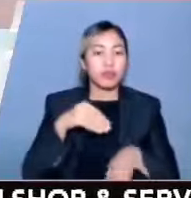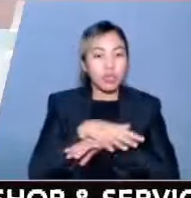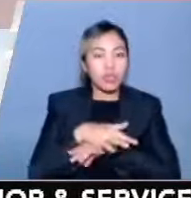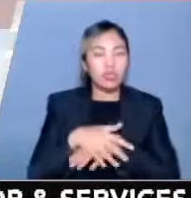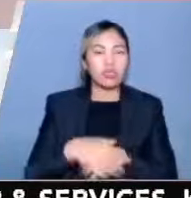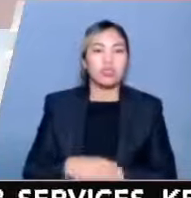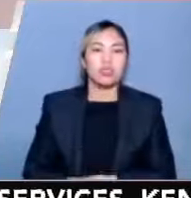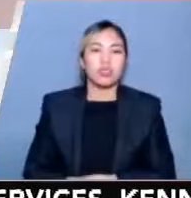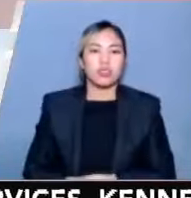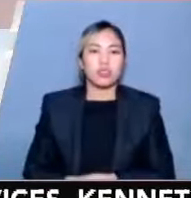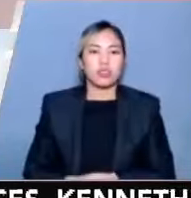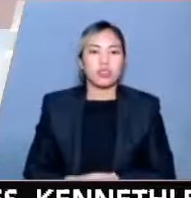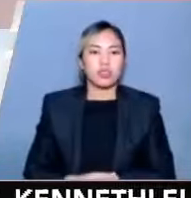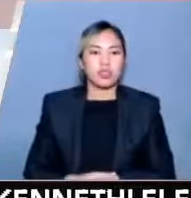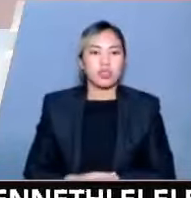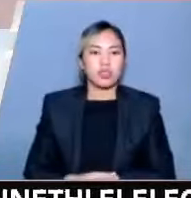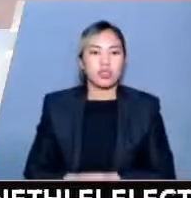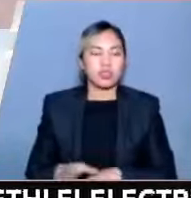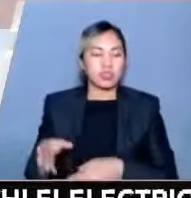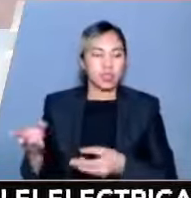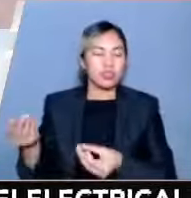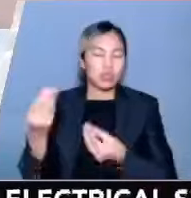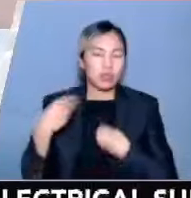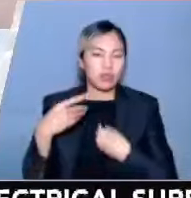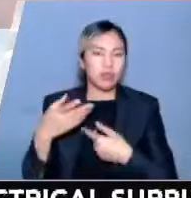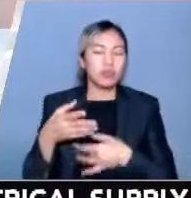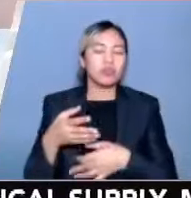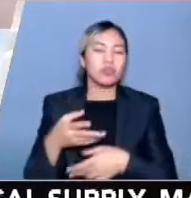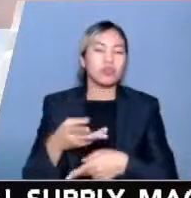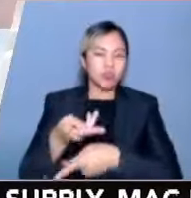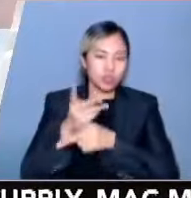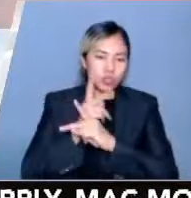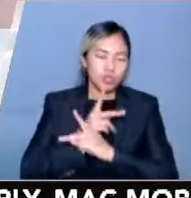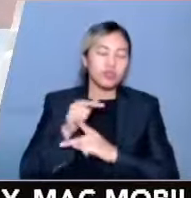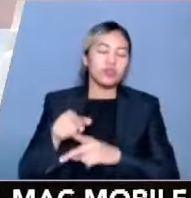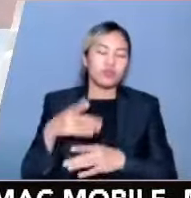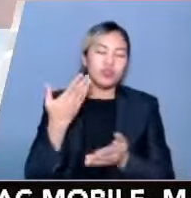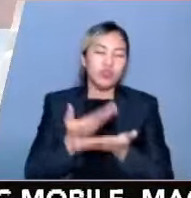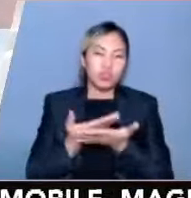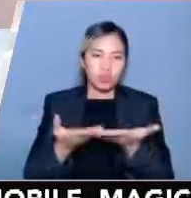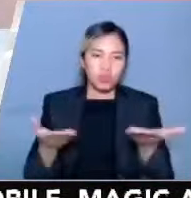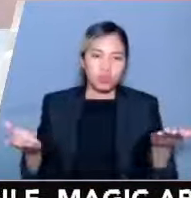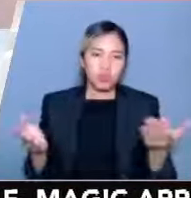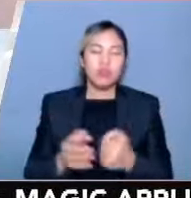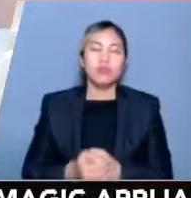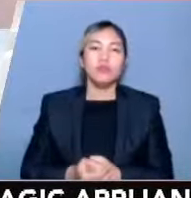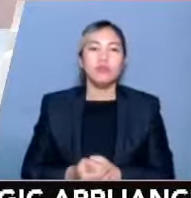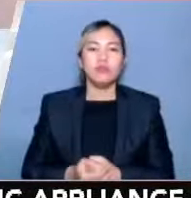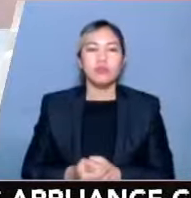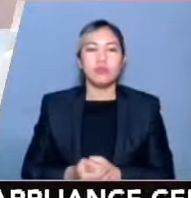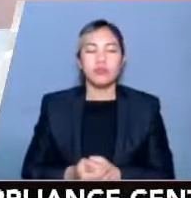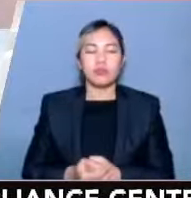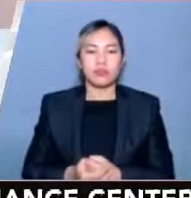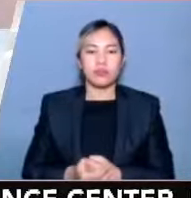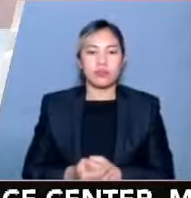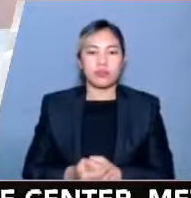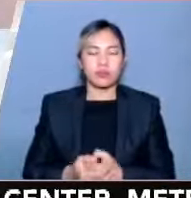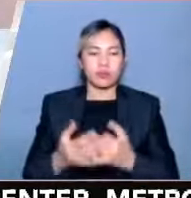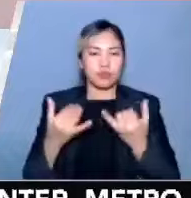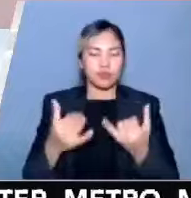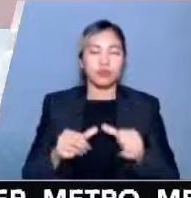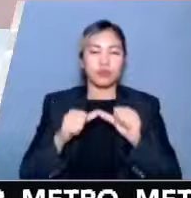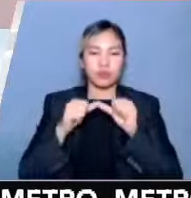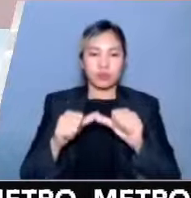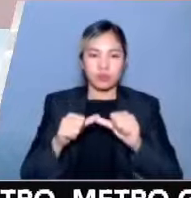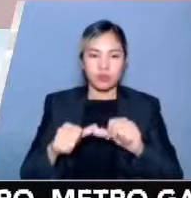no? Pinapadala muna nila yung kanilang mga resources. Anyway, continuous naman ang ating prepositioning, augmentation, yung